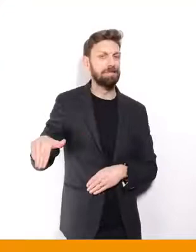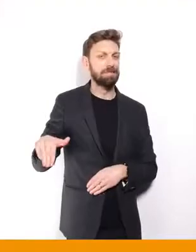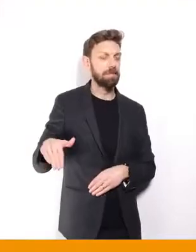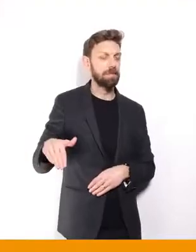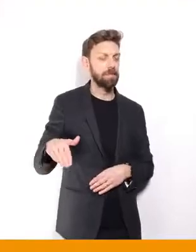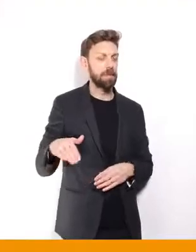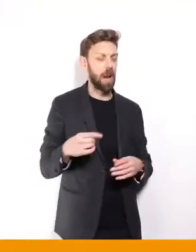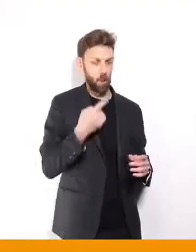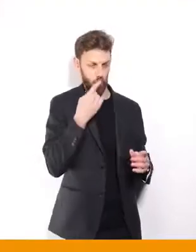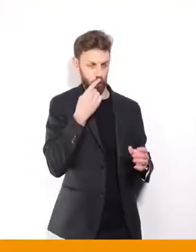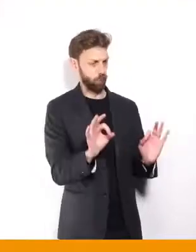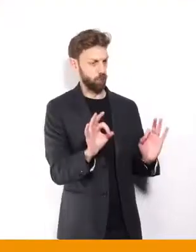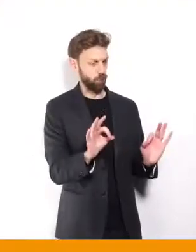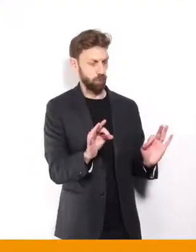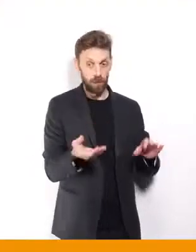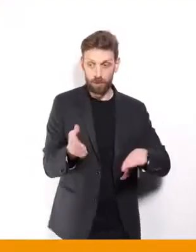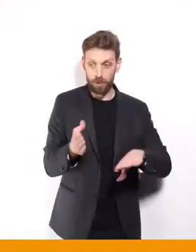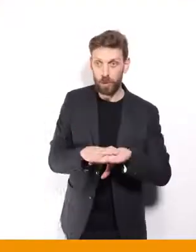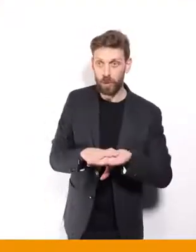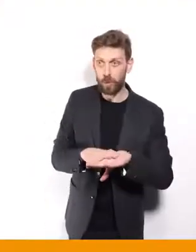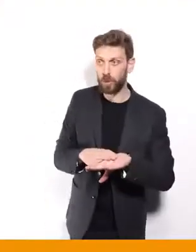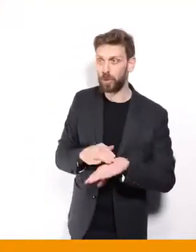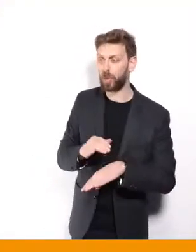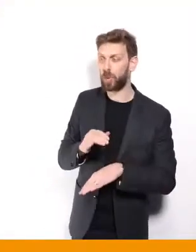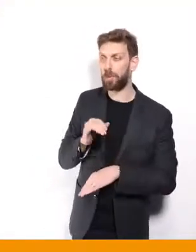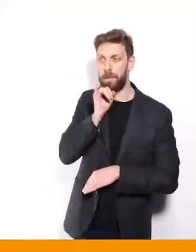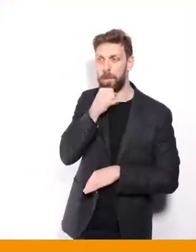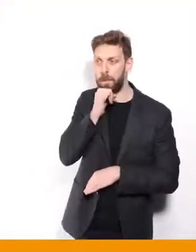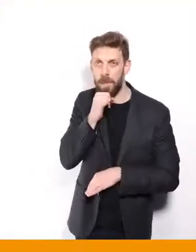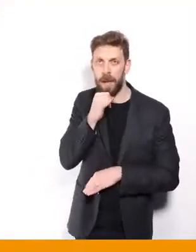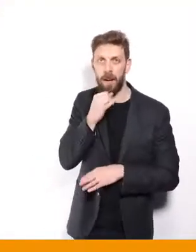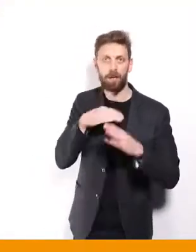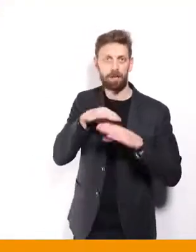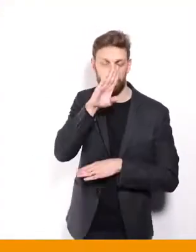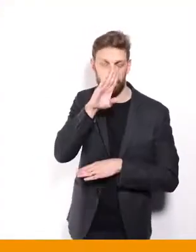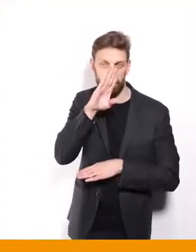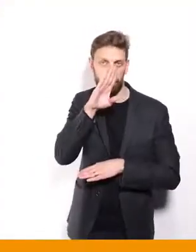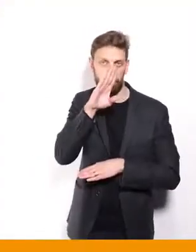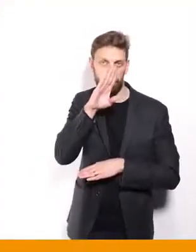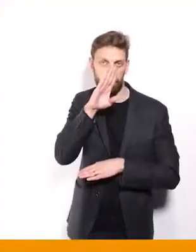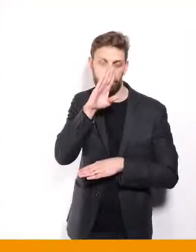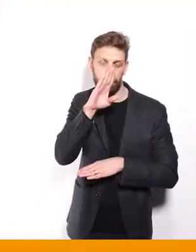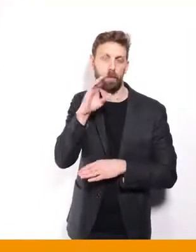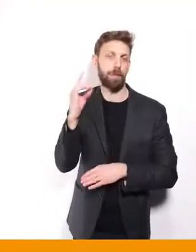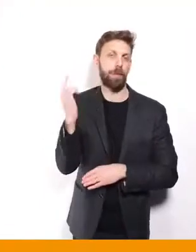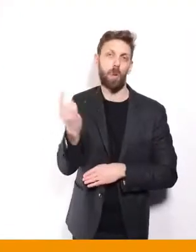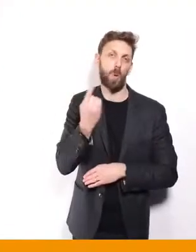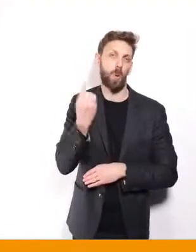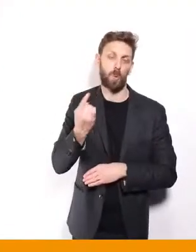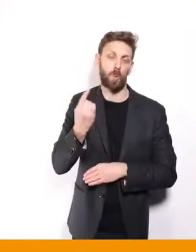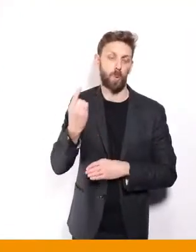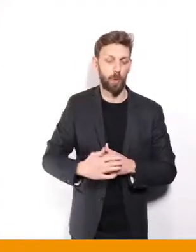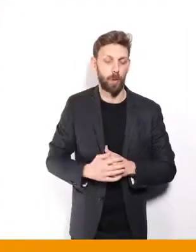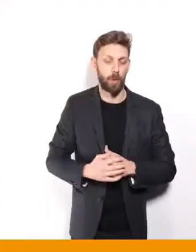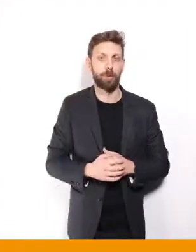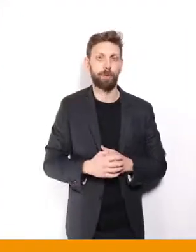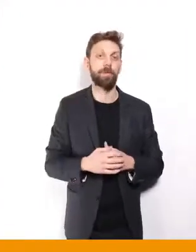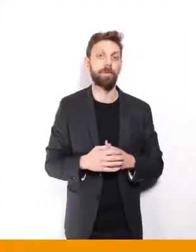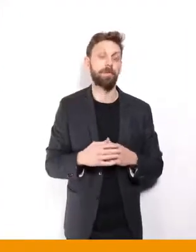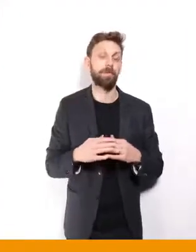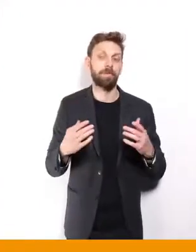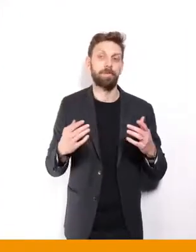bien faire sans le faire avec vous, ça conduit toujours à des résultats insatisfaisants et parfois